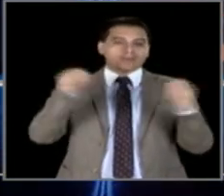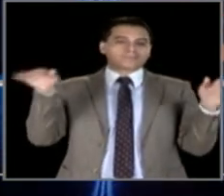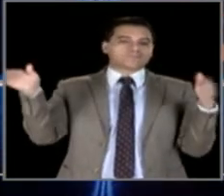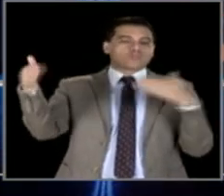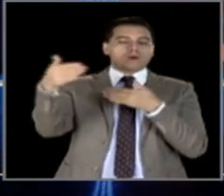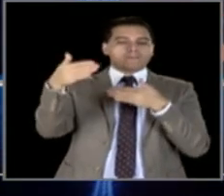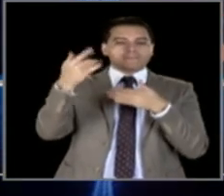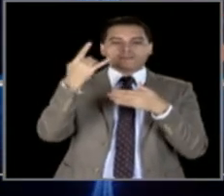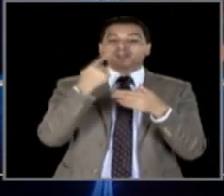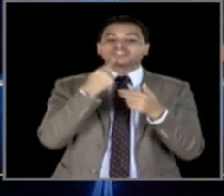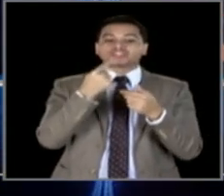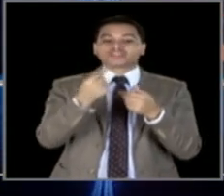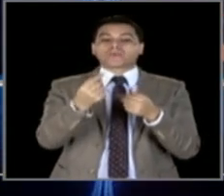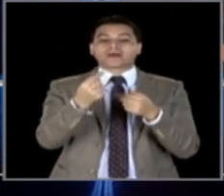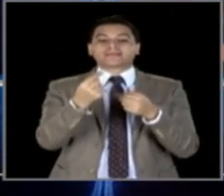10 ثواني.